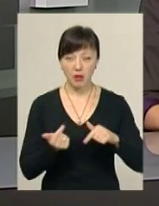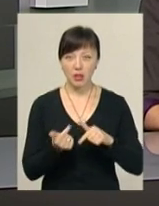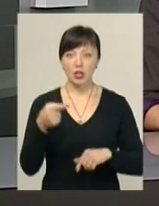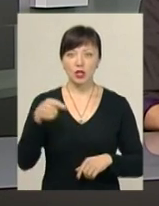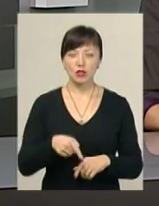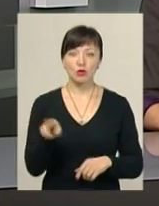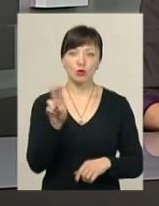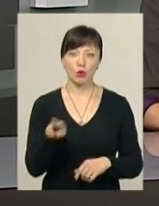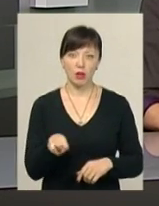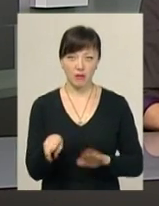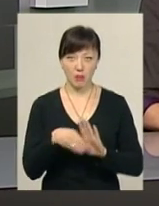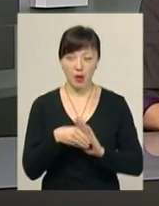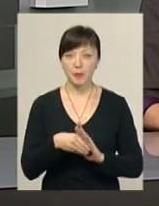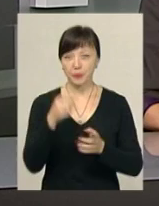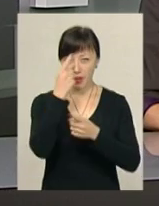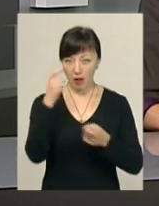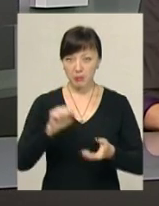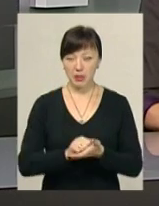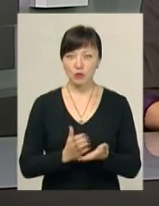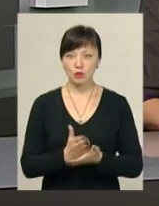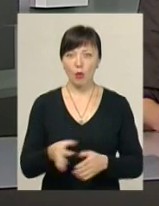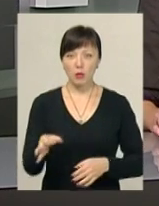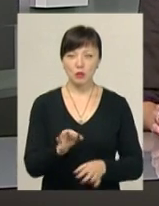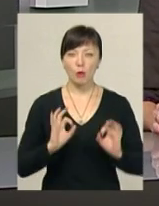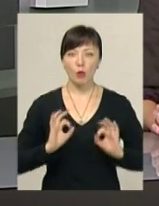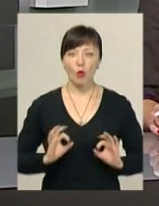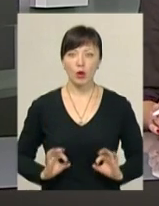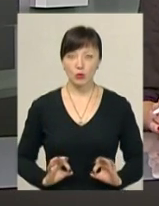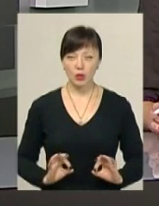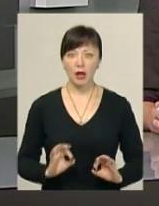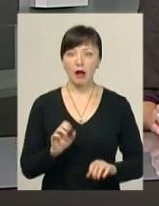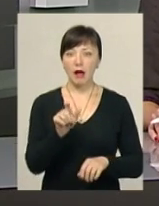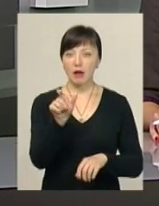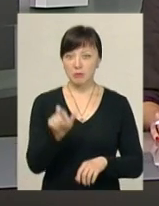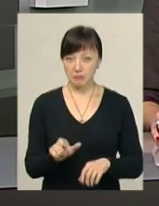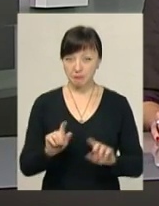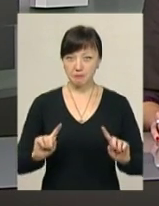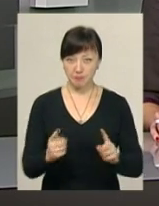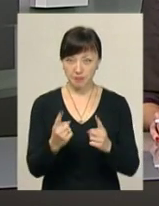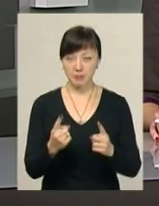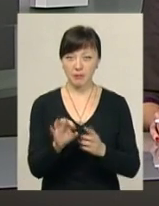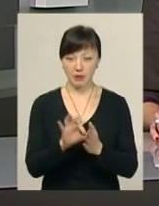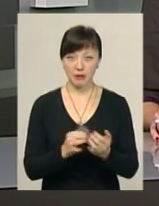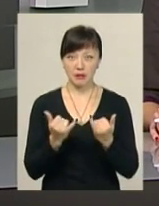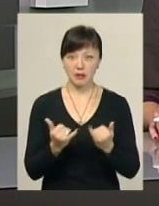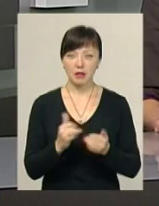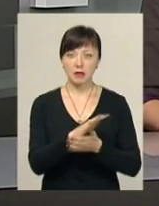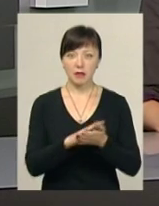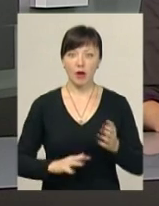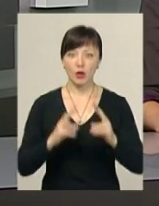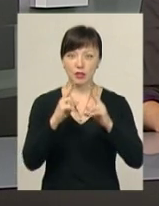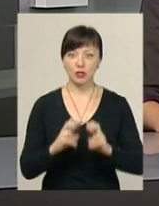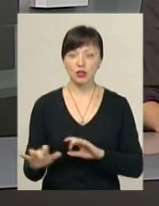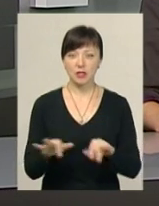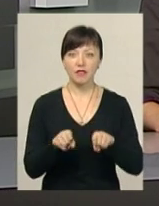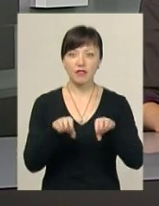області $1000. Як повідомляють у прес-службі обласної прокуратури, інспектора спіймали на гарячому. Наразі тривають слідчі дії та